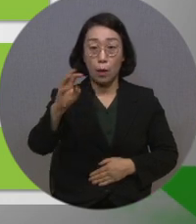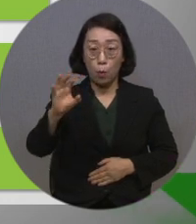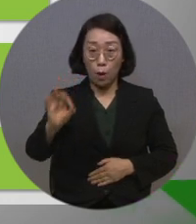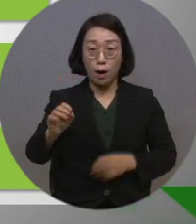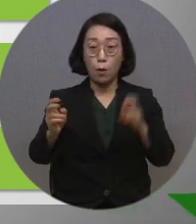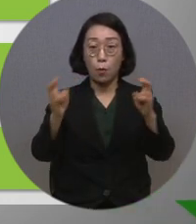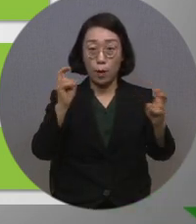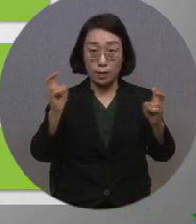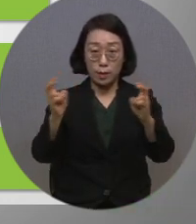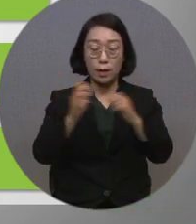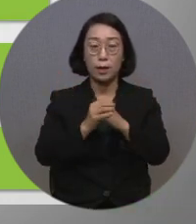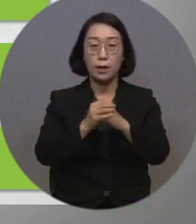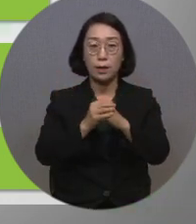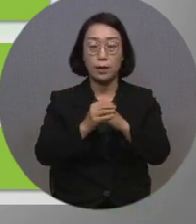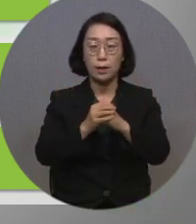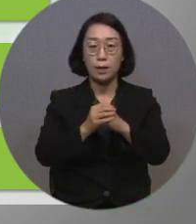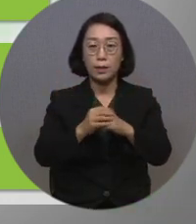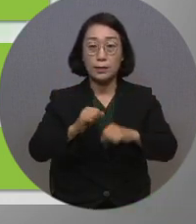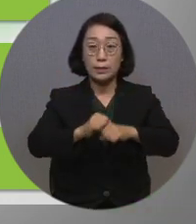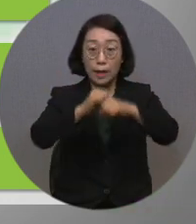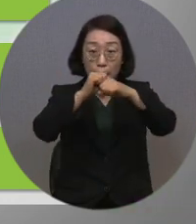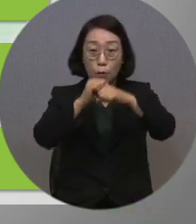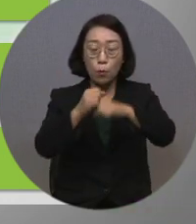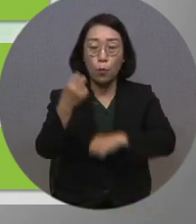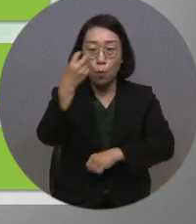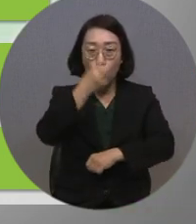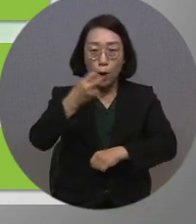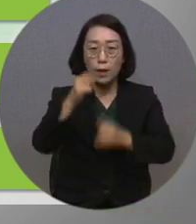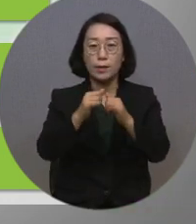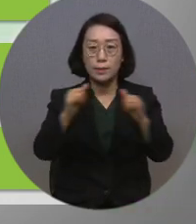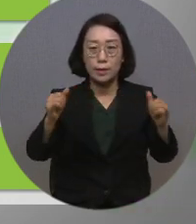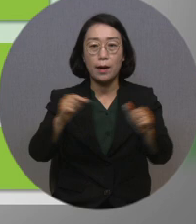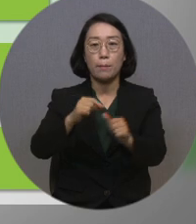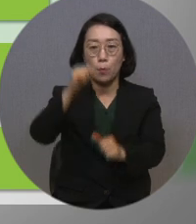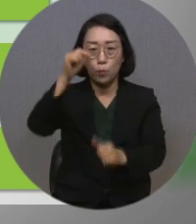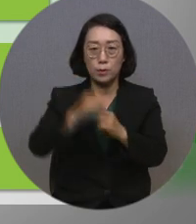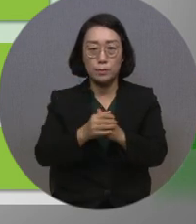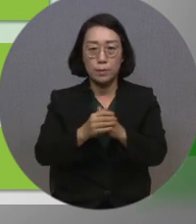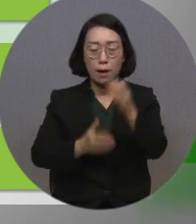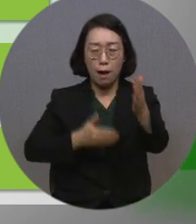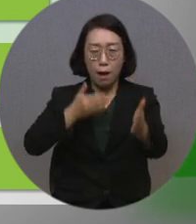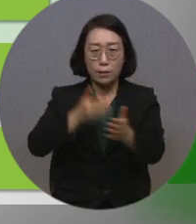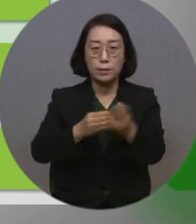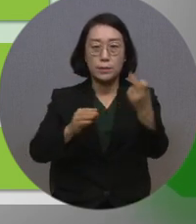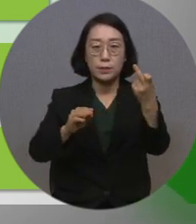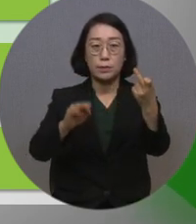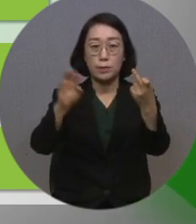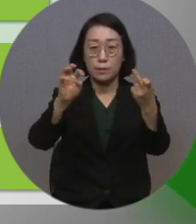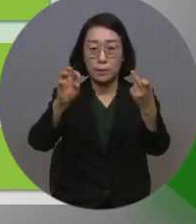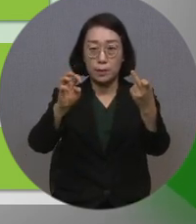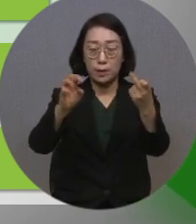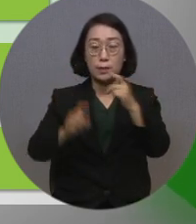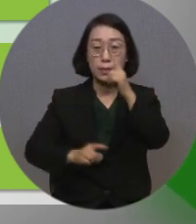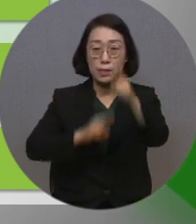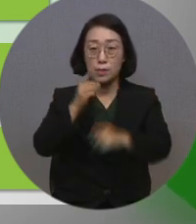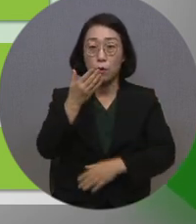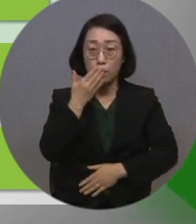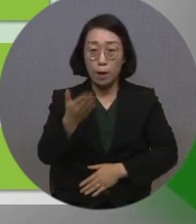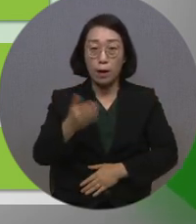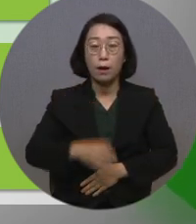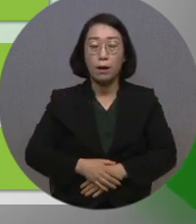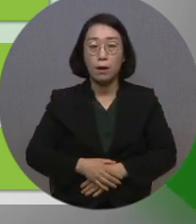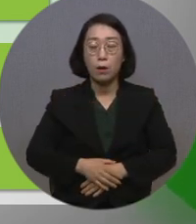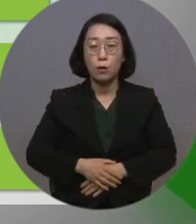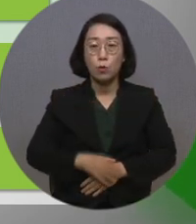태광물산 주식회사에서 창고관리원을 모집합니다. 접수마감일은 12월 30일까지며